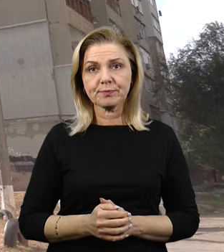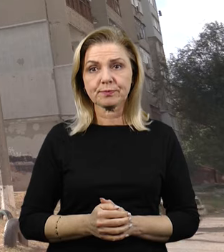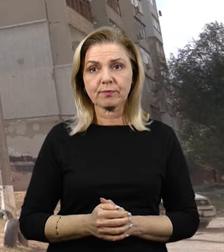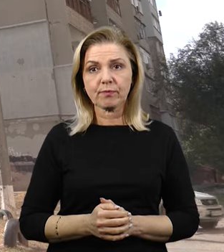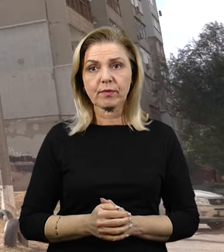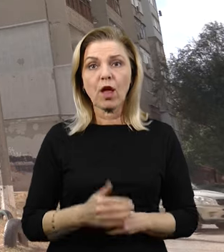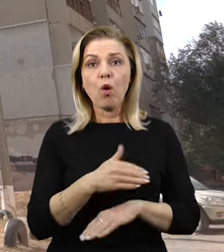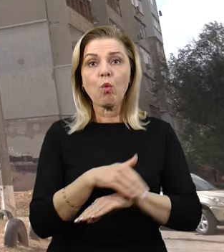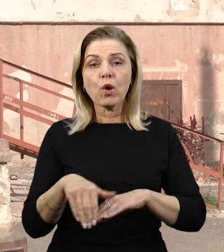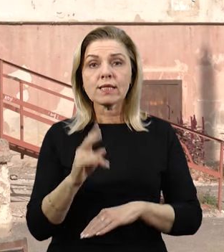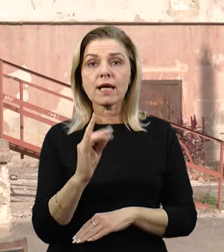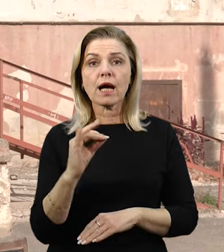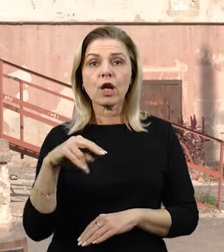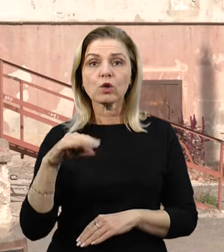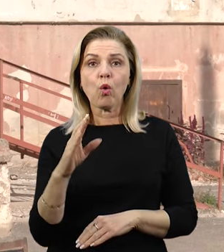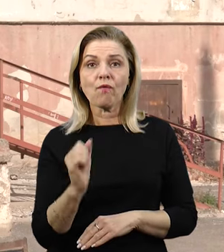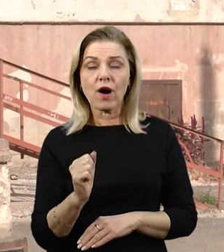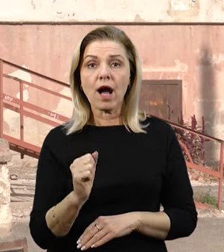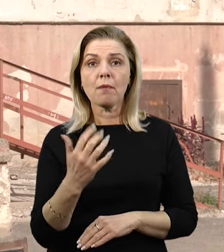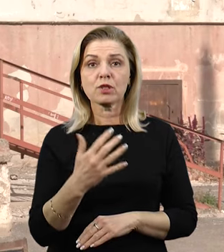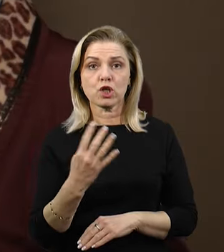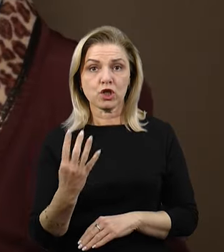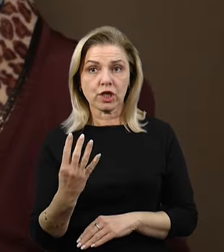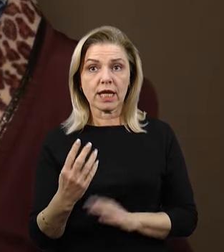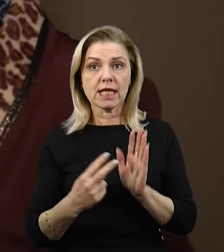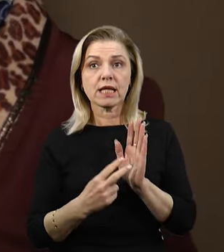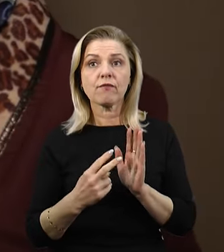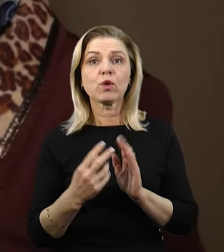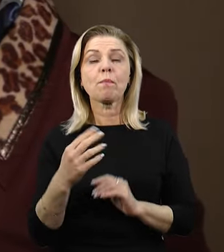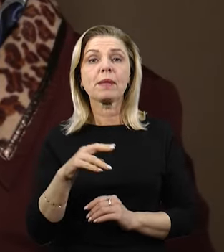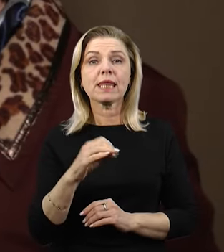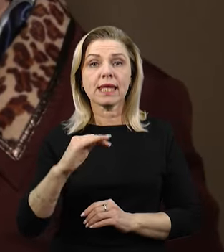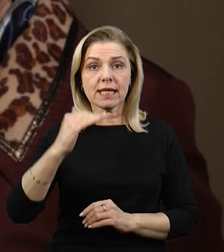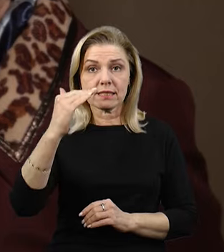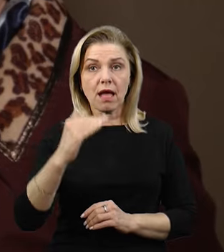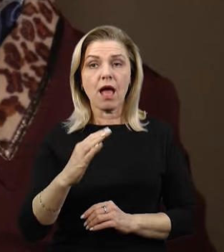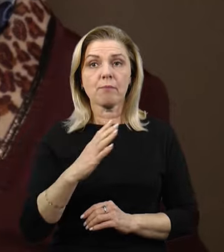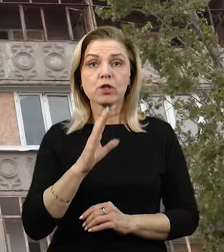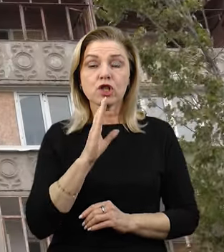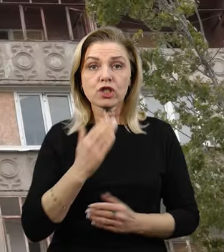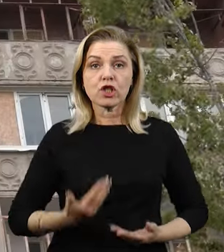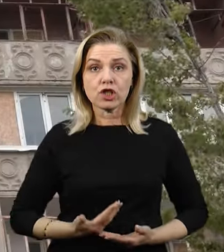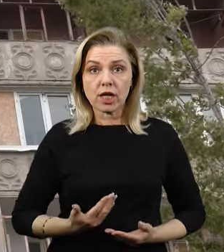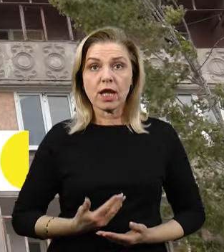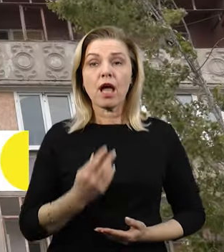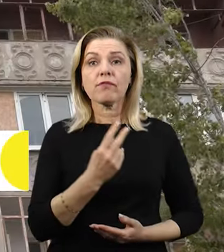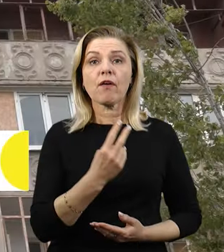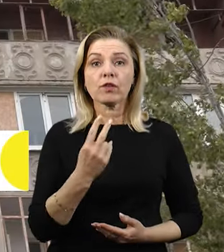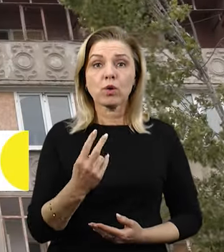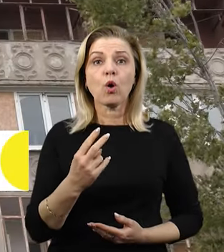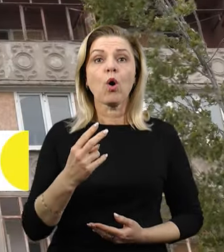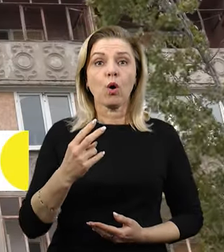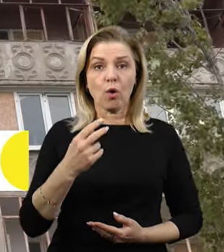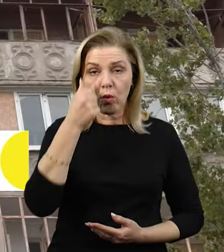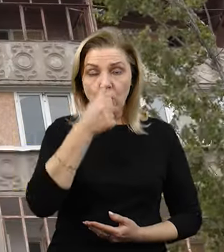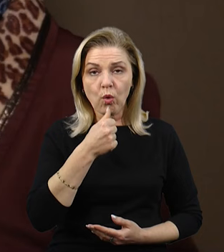Крилова, 54, у сьомому під'їзді Лідія із родиною жили до моменту, коли в ніч проти 1 жовтня 2022 року в будинок влучила